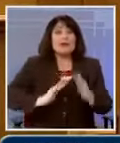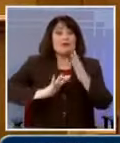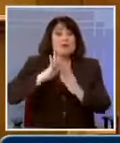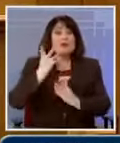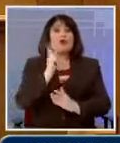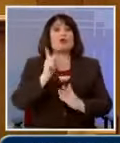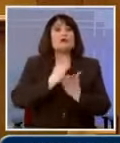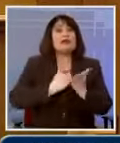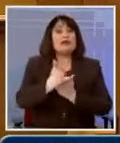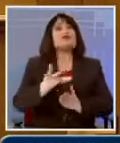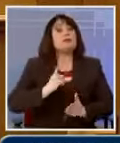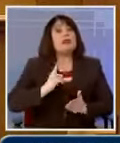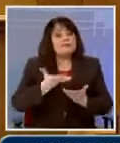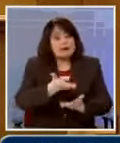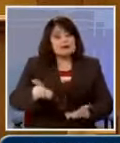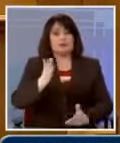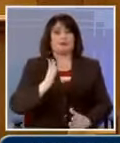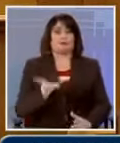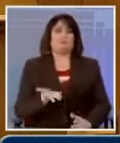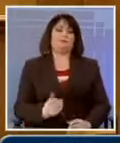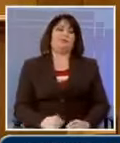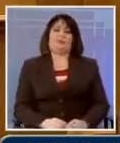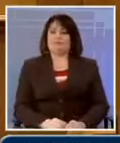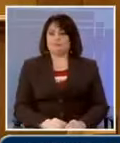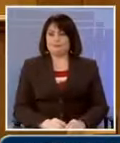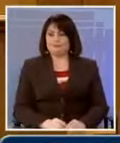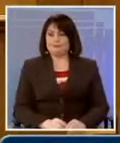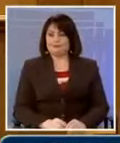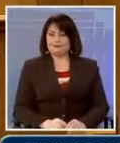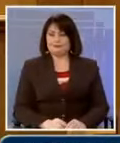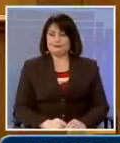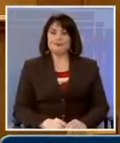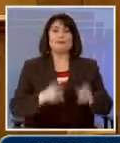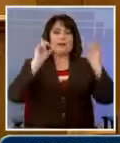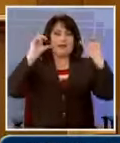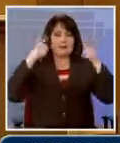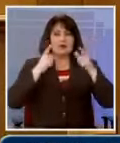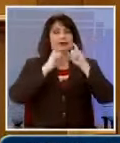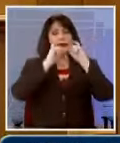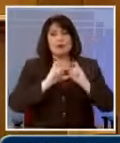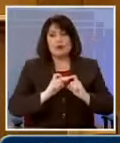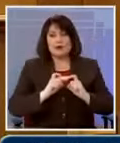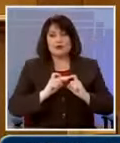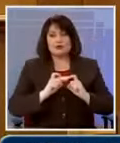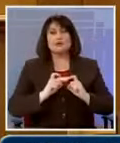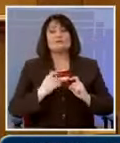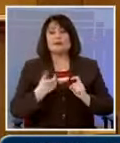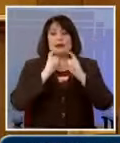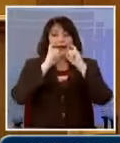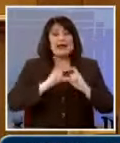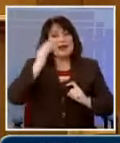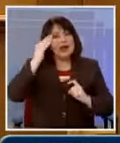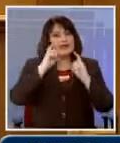και κοινωνική δικαιοσύνη. Είναι λοιπόν δημοκρατική μας υποχρέωση, αλλά και